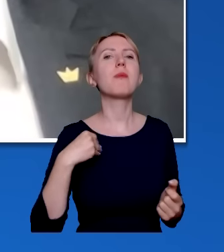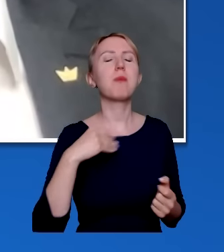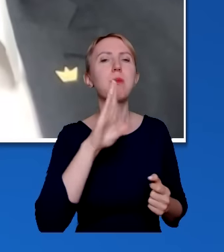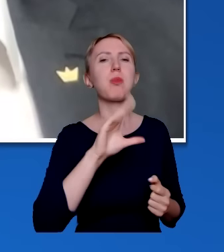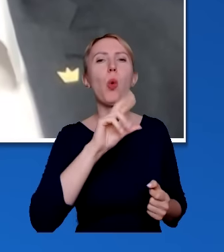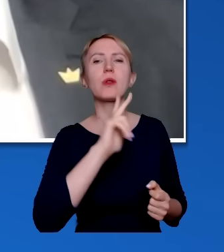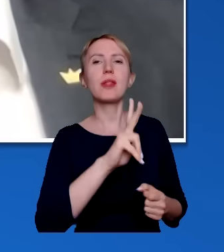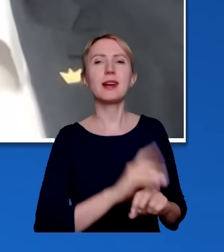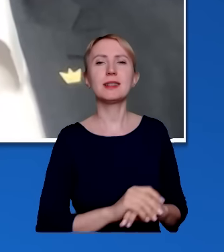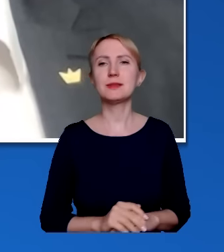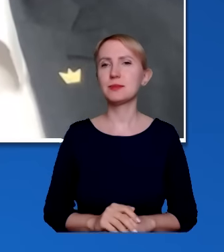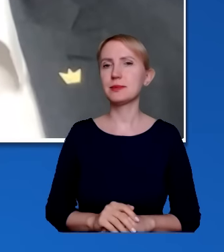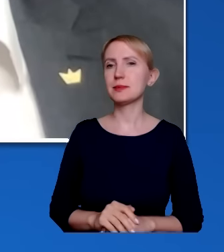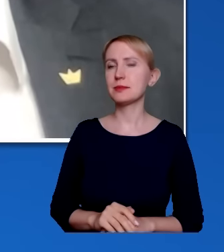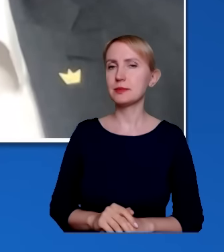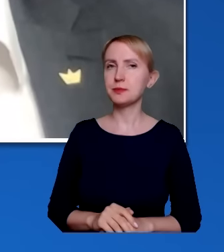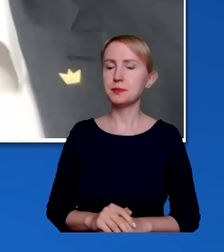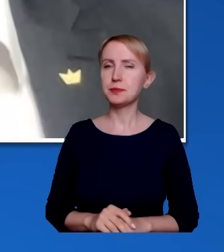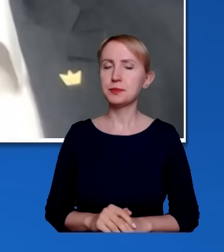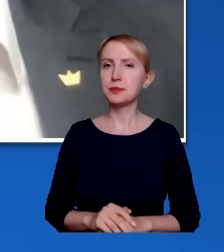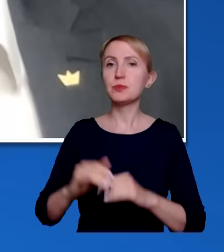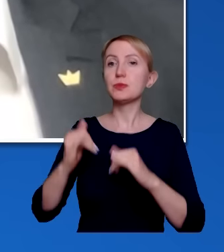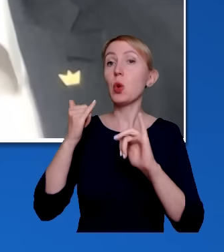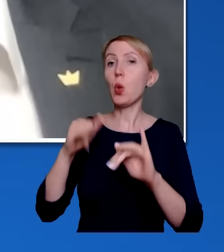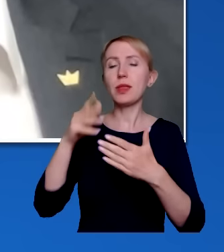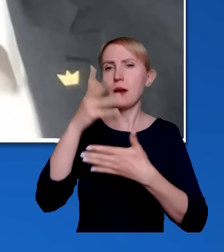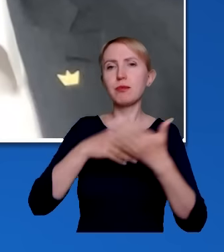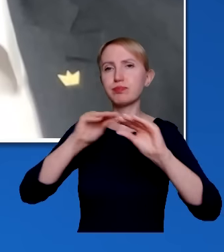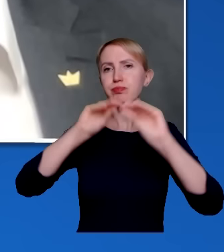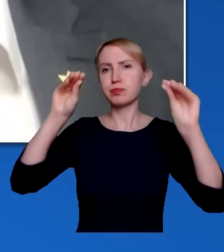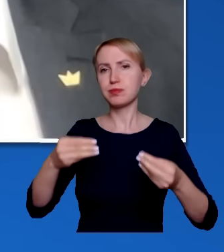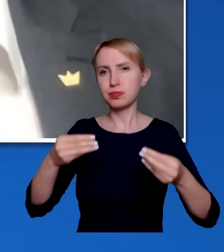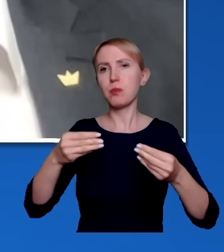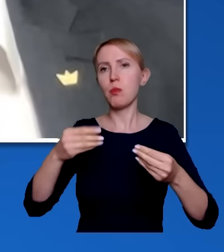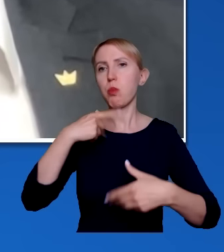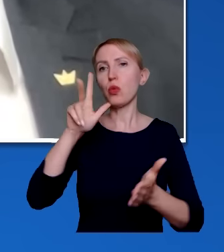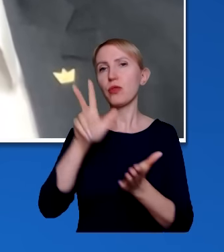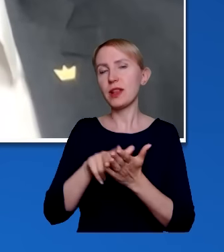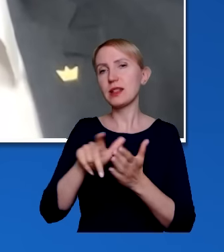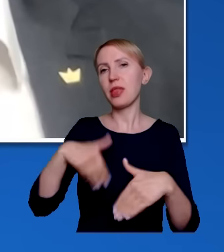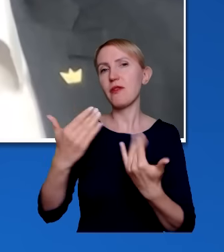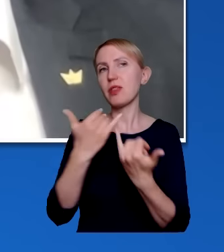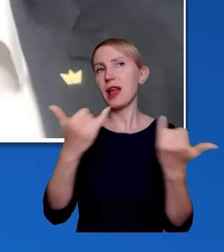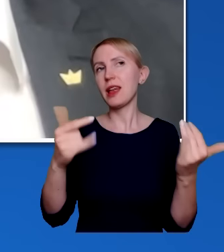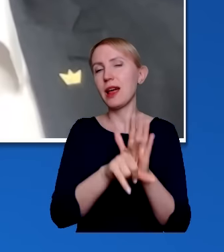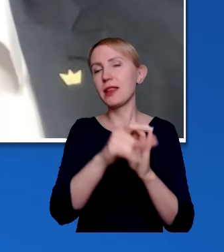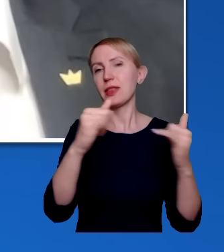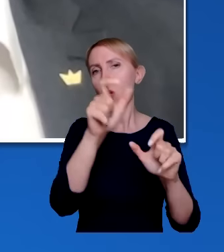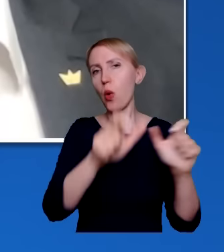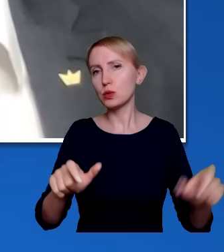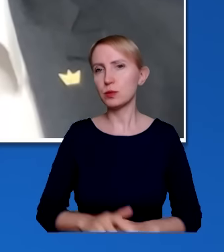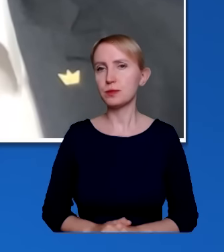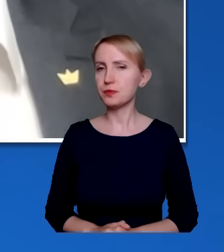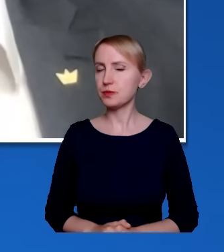zupełny zupełnie inny blankiet który potwierdzenie które jest wydawane innym osobom Przecież